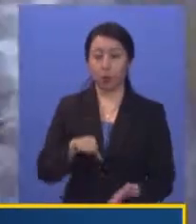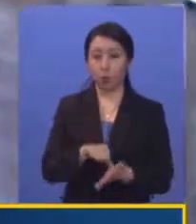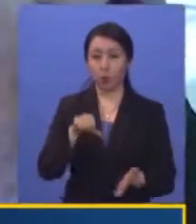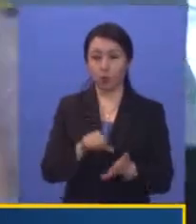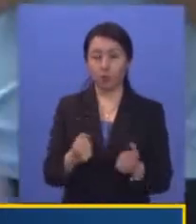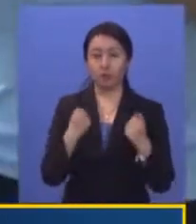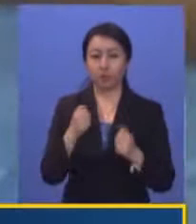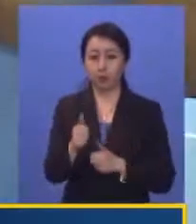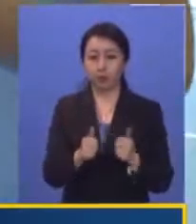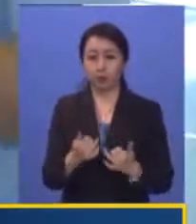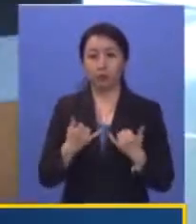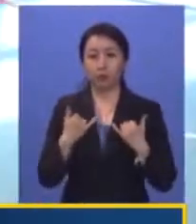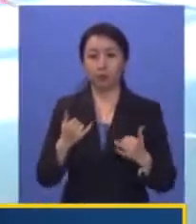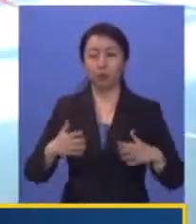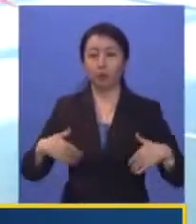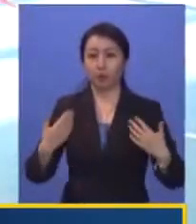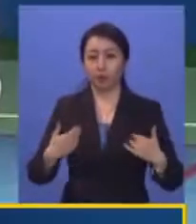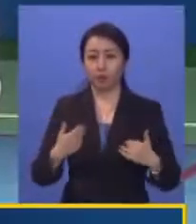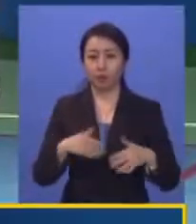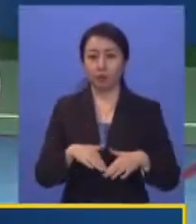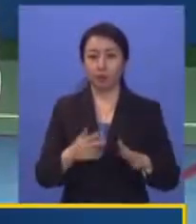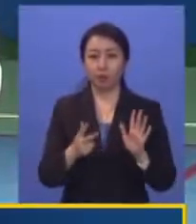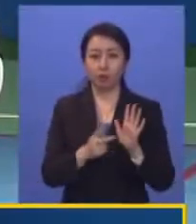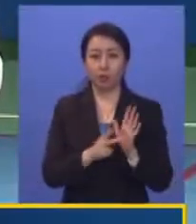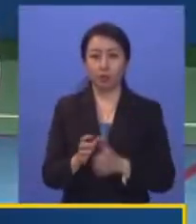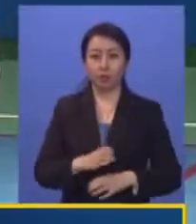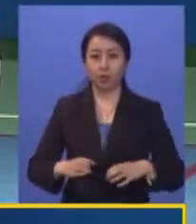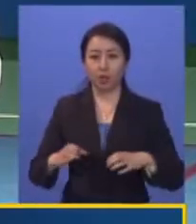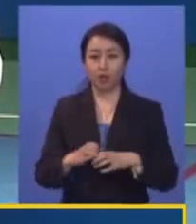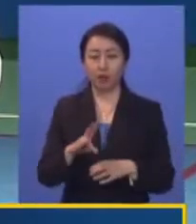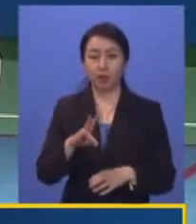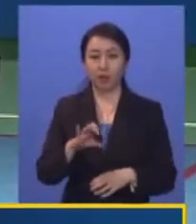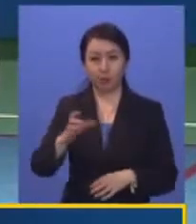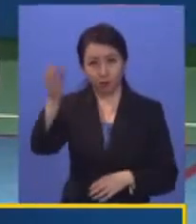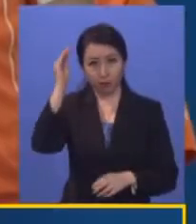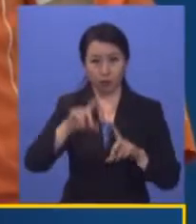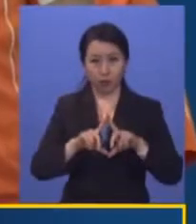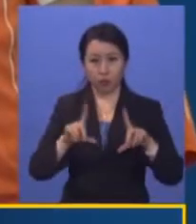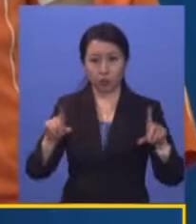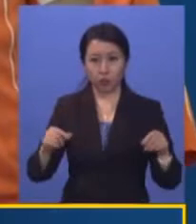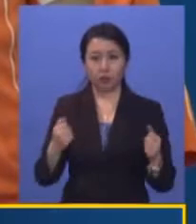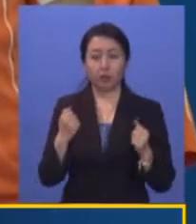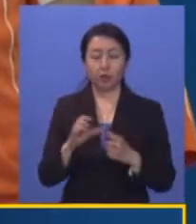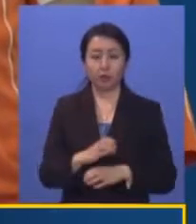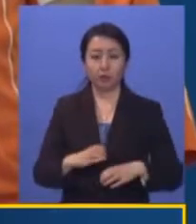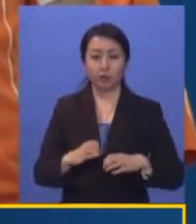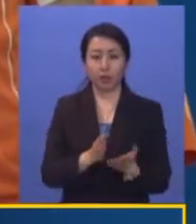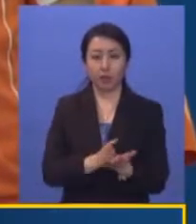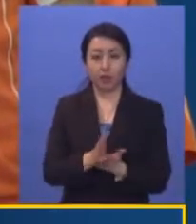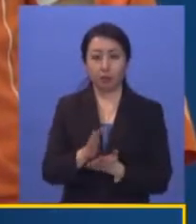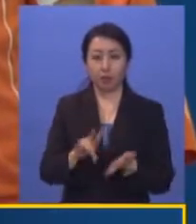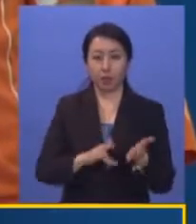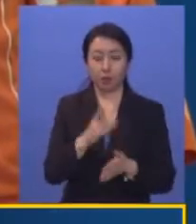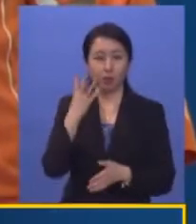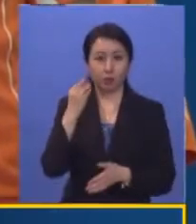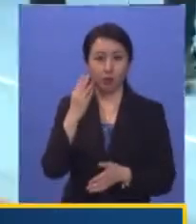Участников спартакиады торжественно приветствуют. На построении 8 команд. Это сборные Назарбаев интеллектуальных школ физико-математического направления